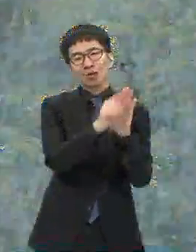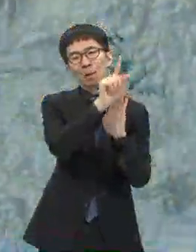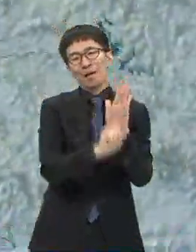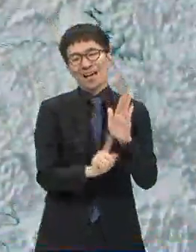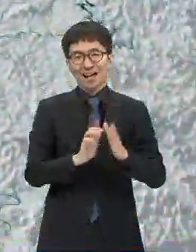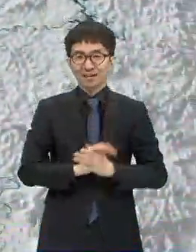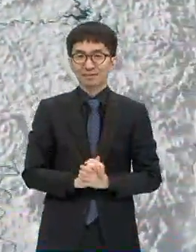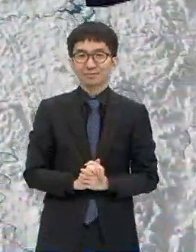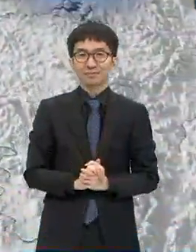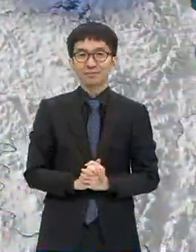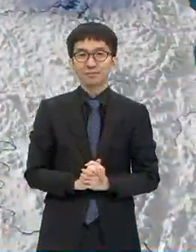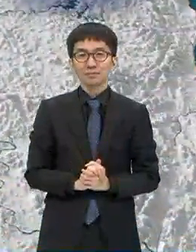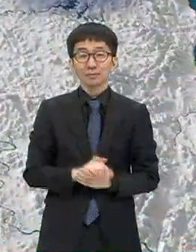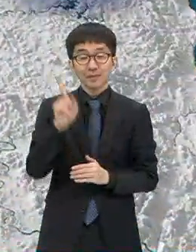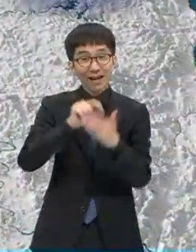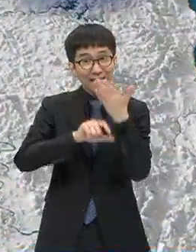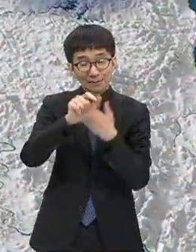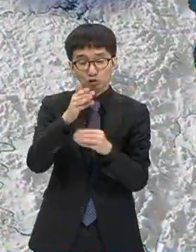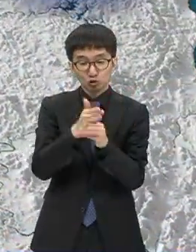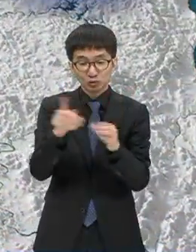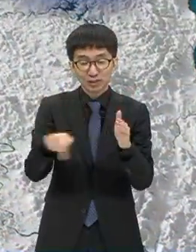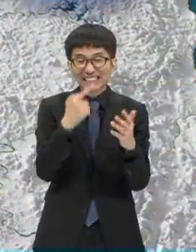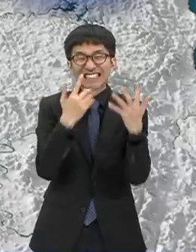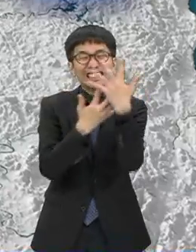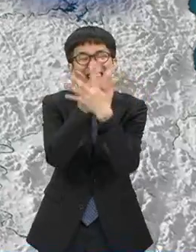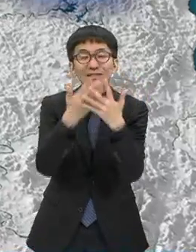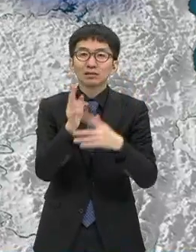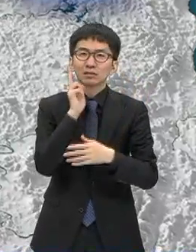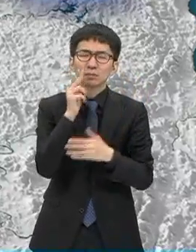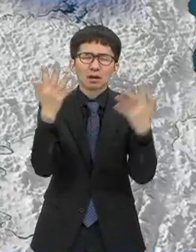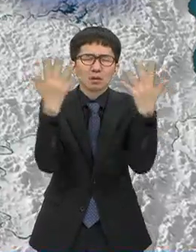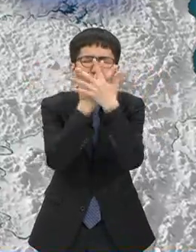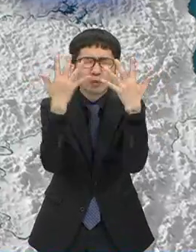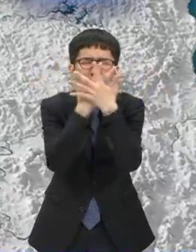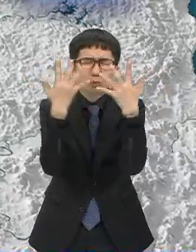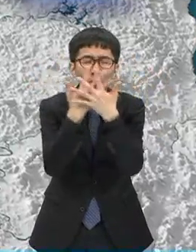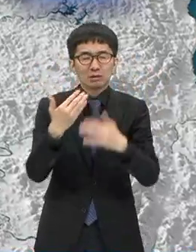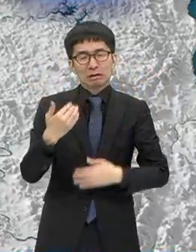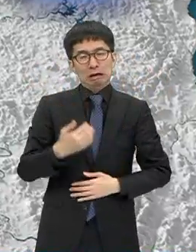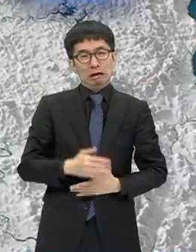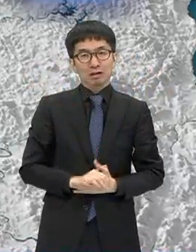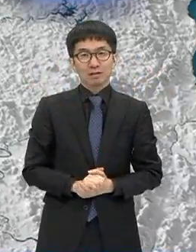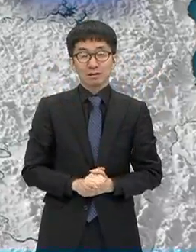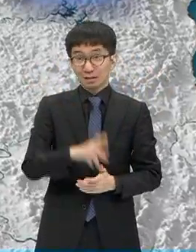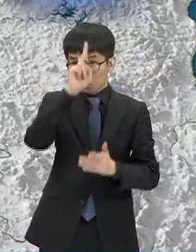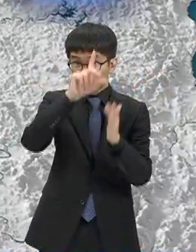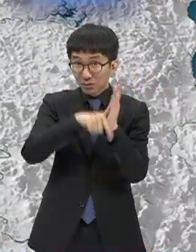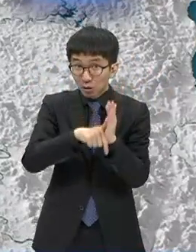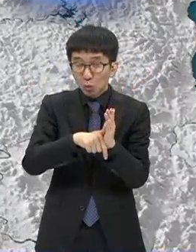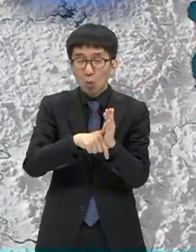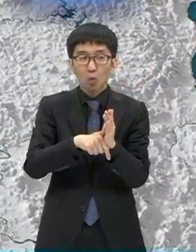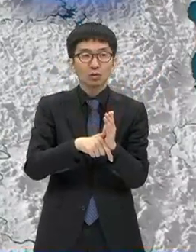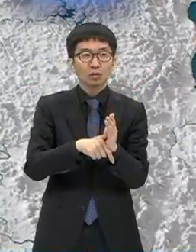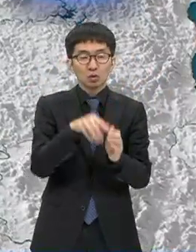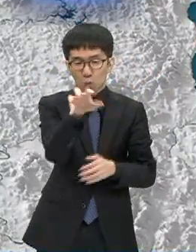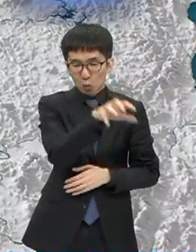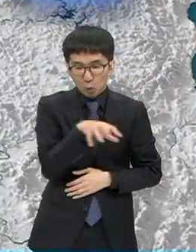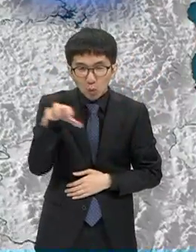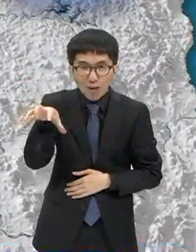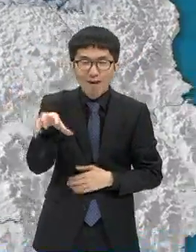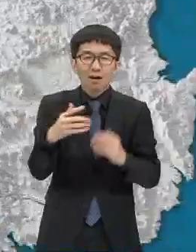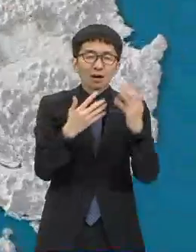떨어지겠습니다. 내일 아침에 중부지방은 짙은 안개가 끼면서 시야가 무척 답답하겠습니다. 낮에도 연무나 방무 형태로